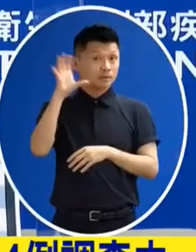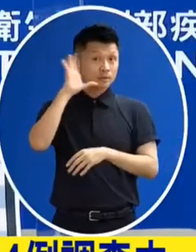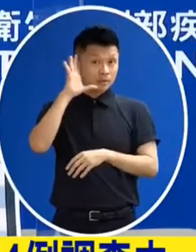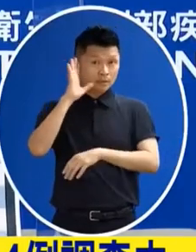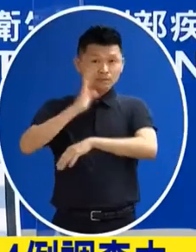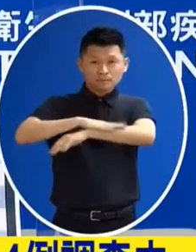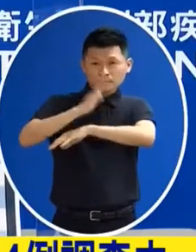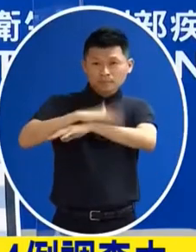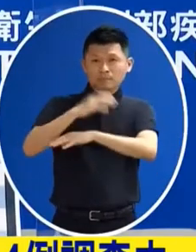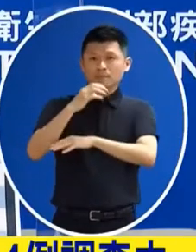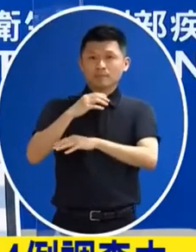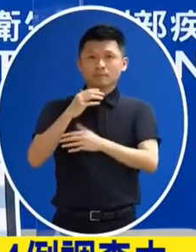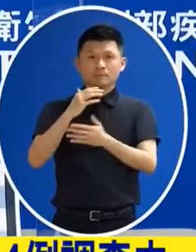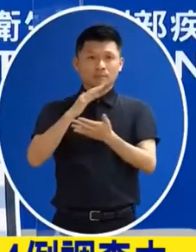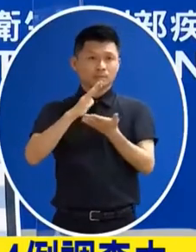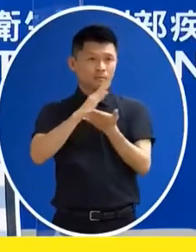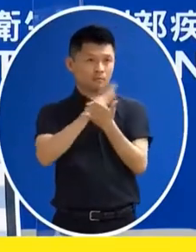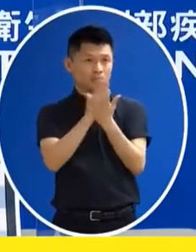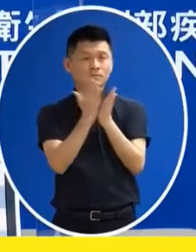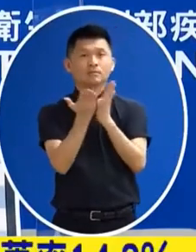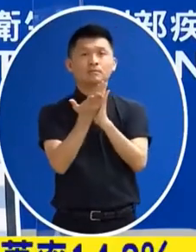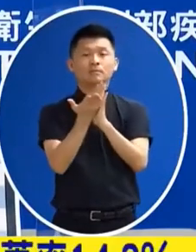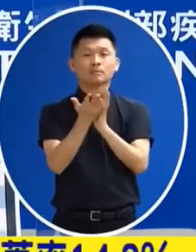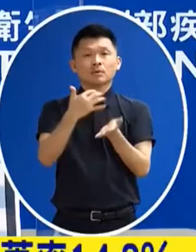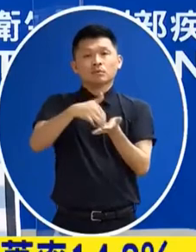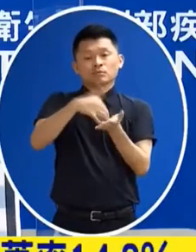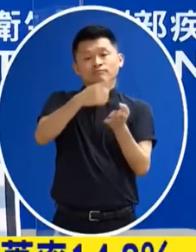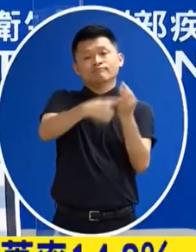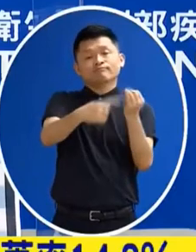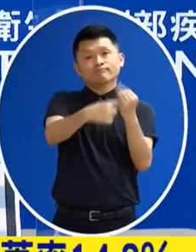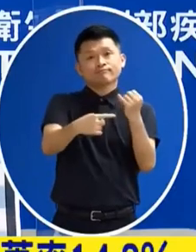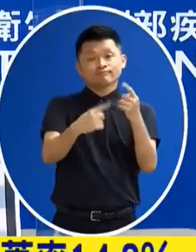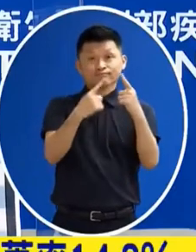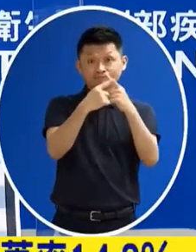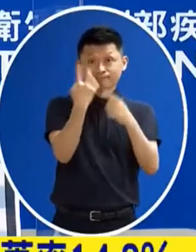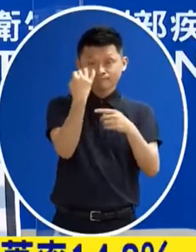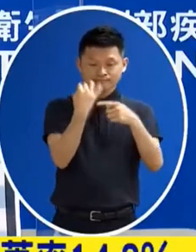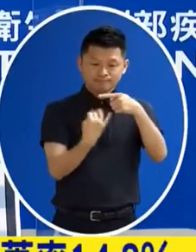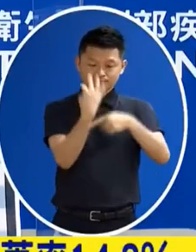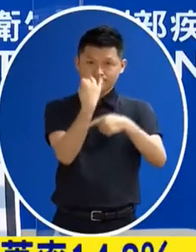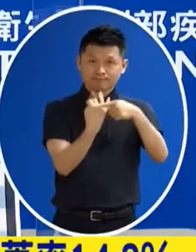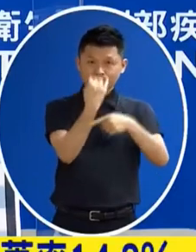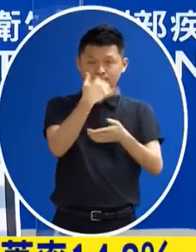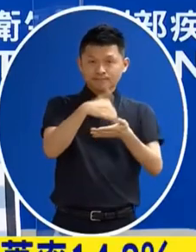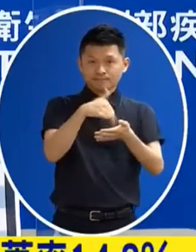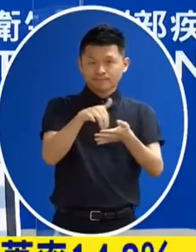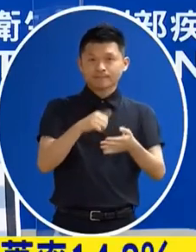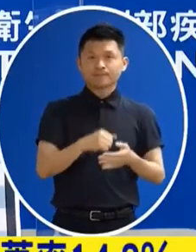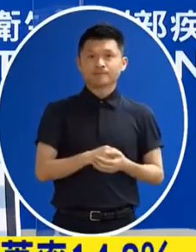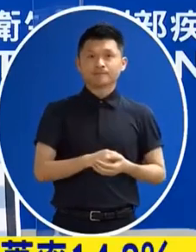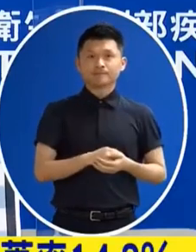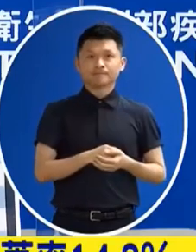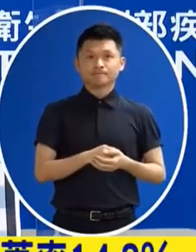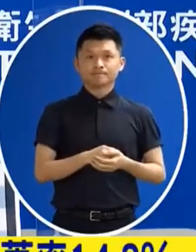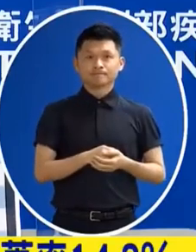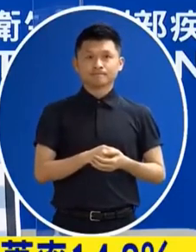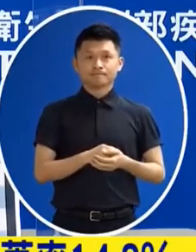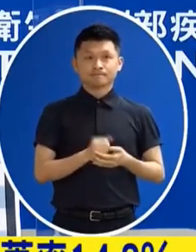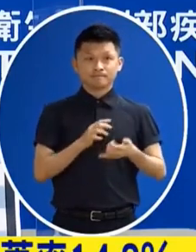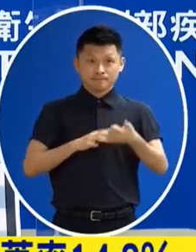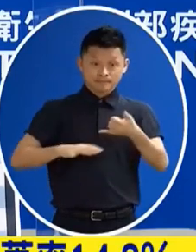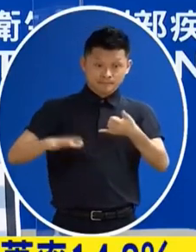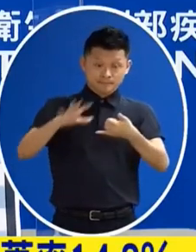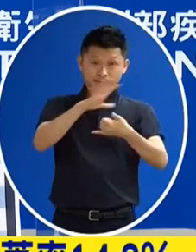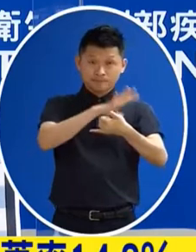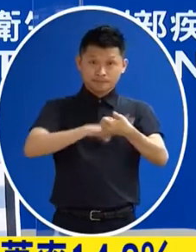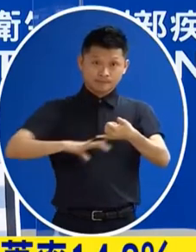报纸、新闻哈，都很多都是用剂次人口比来哈来就说表达一个整体。